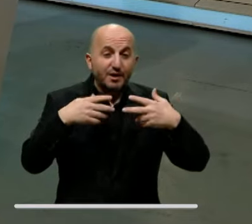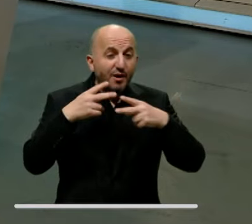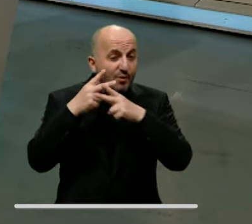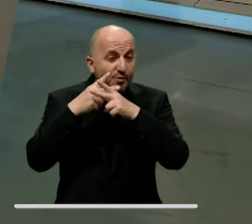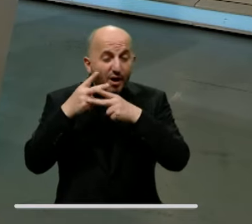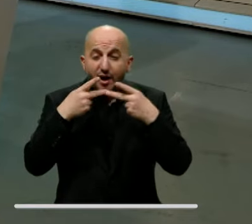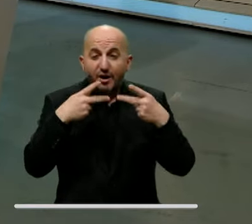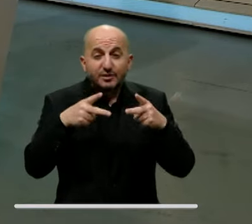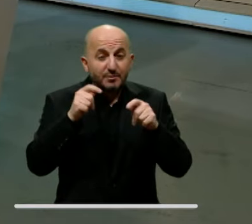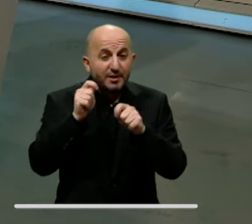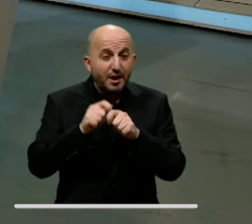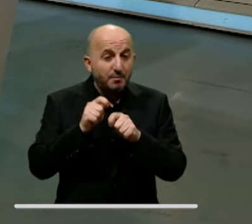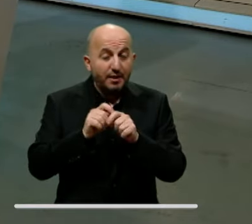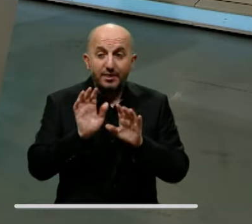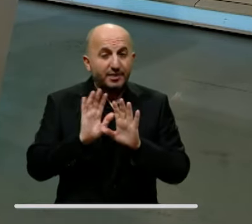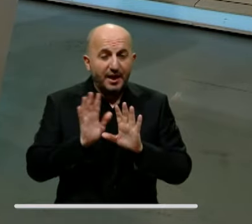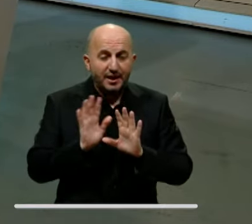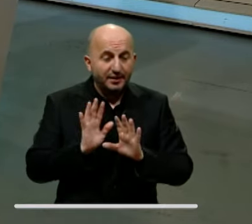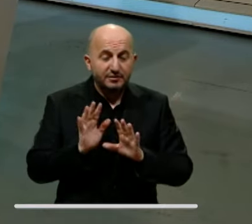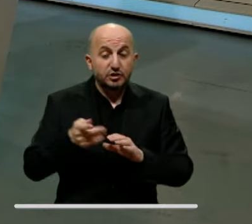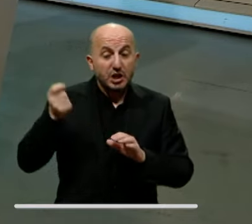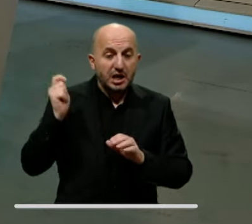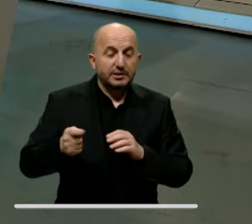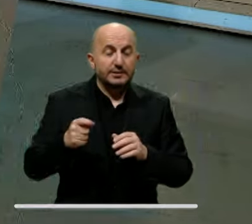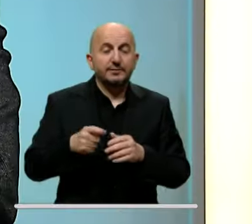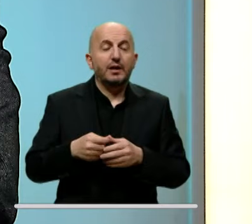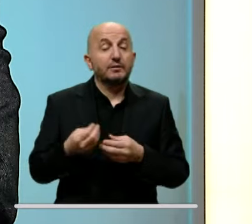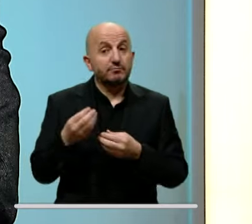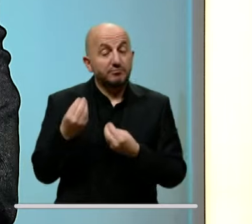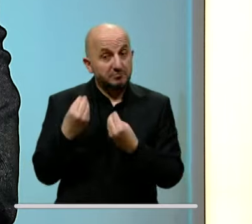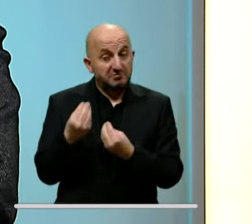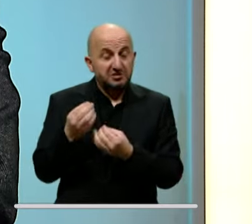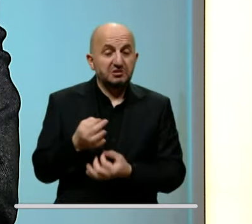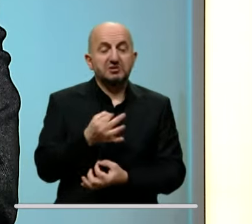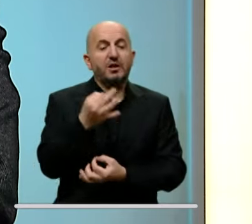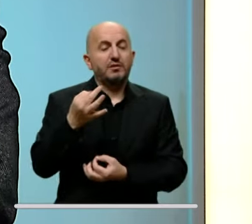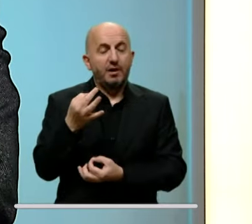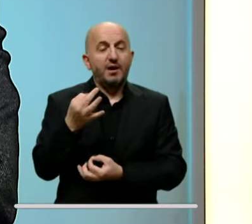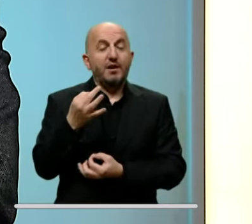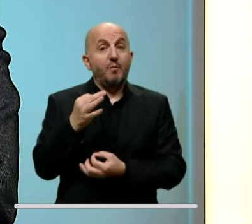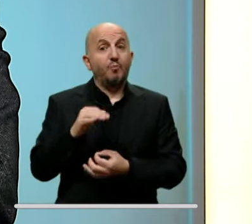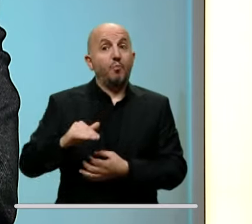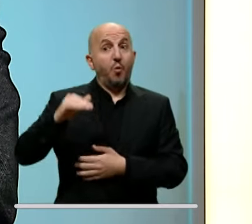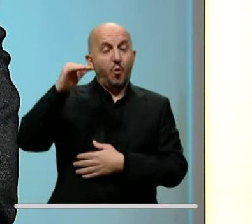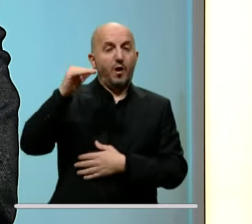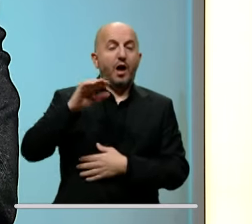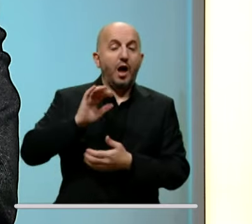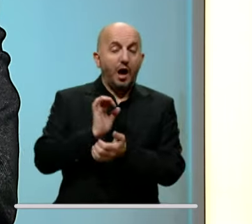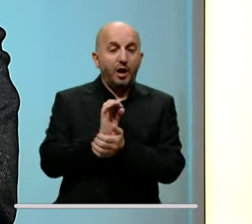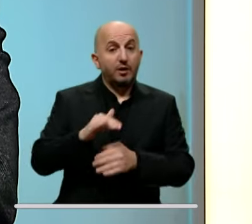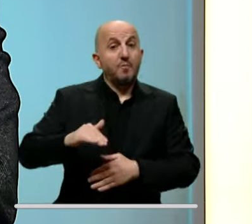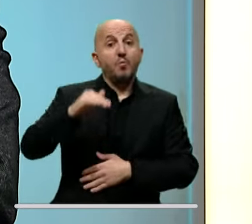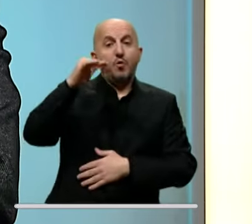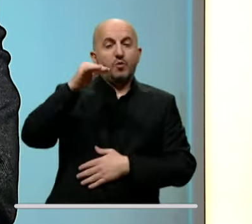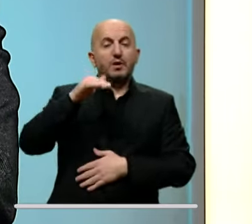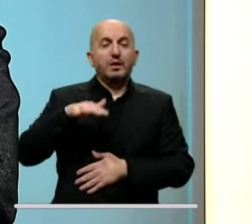yapanlar var ya onları kastetmiyorum gerçekten Salih Eee insanlar büyüklerimiz aile